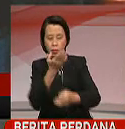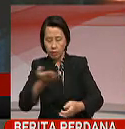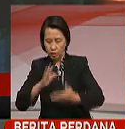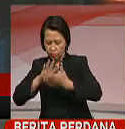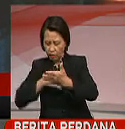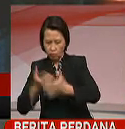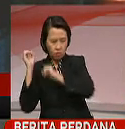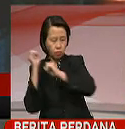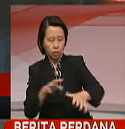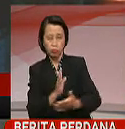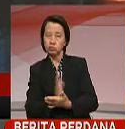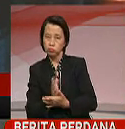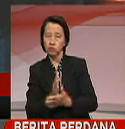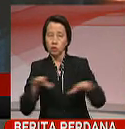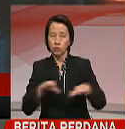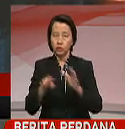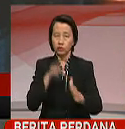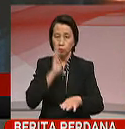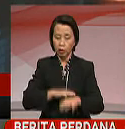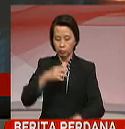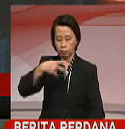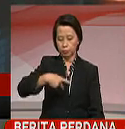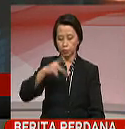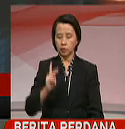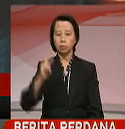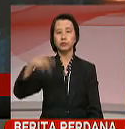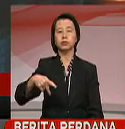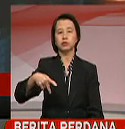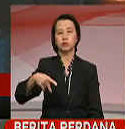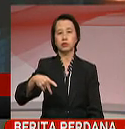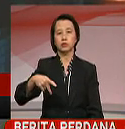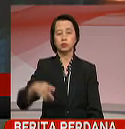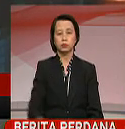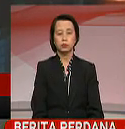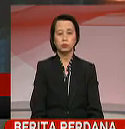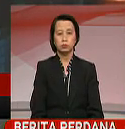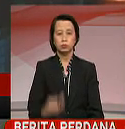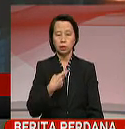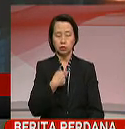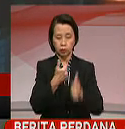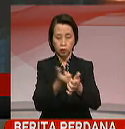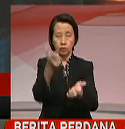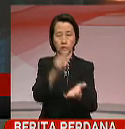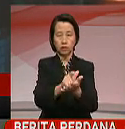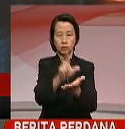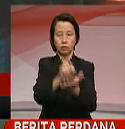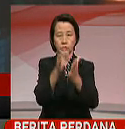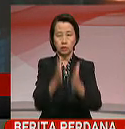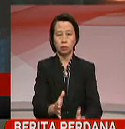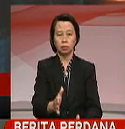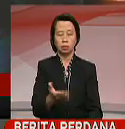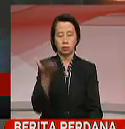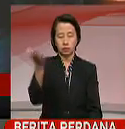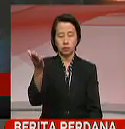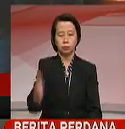berjadual tersebut disyaki dilakukan ketika penguatkuasaan Perintah Kawalan Pergerakan PKP. Kita ikuti laporan wartawan Nurhila